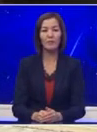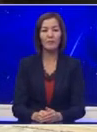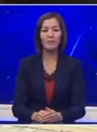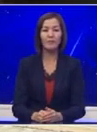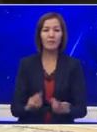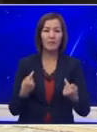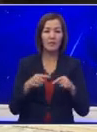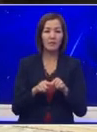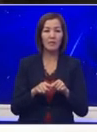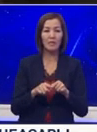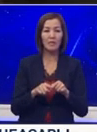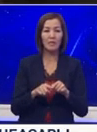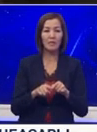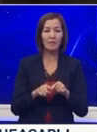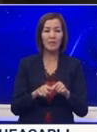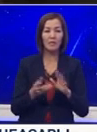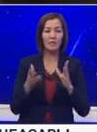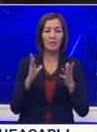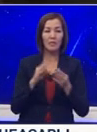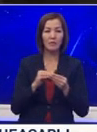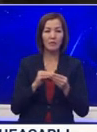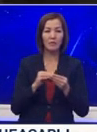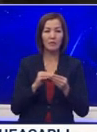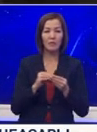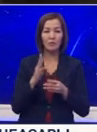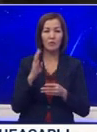Техникаға келетін болсақ, биыл жалпы